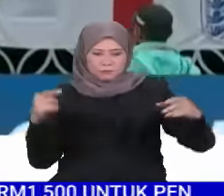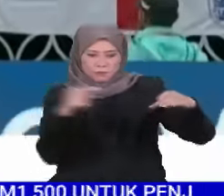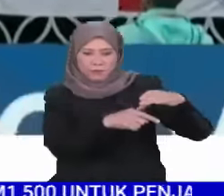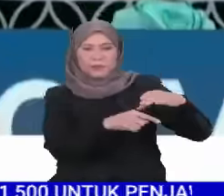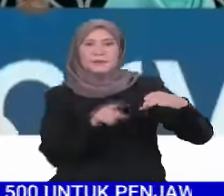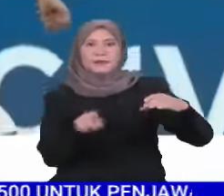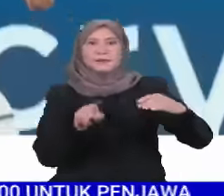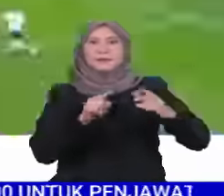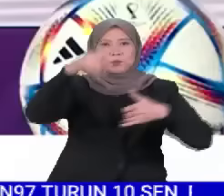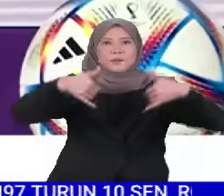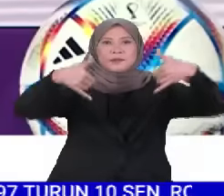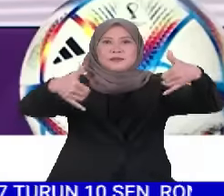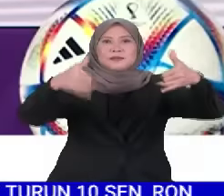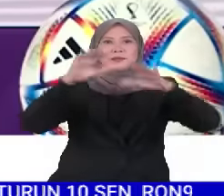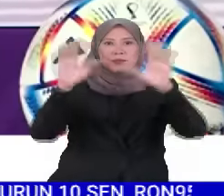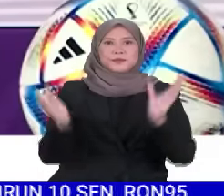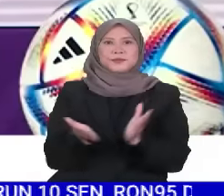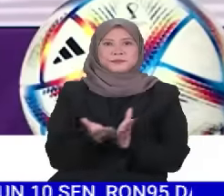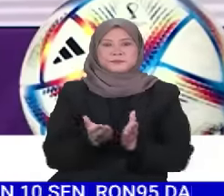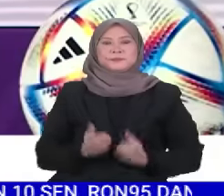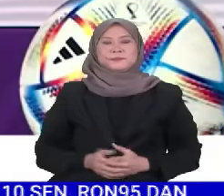sejak kekalahan